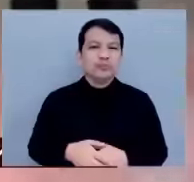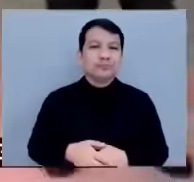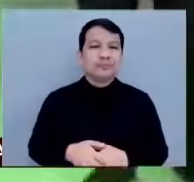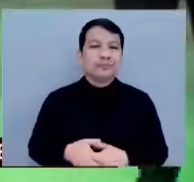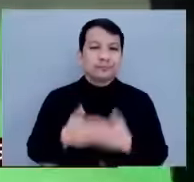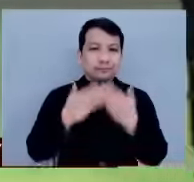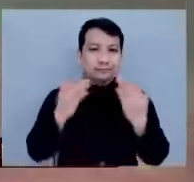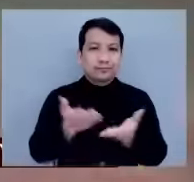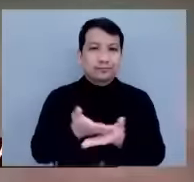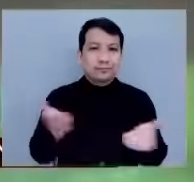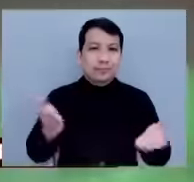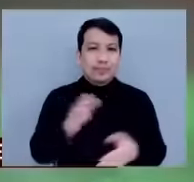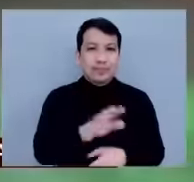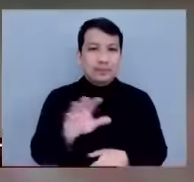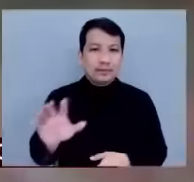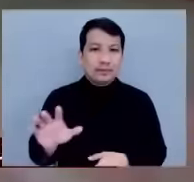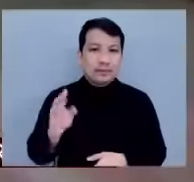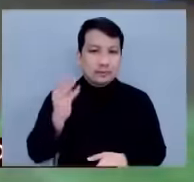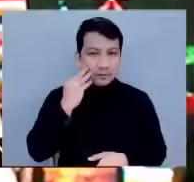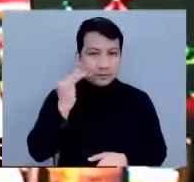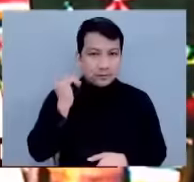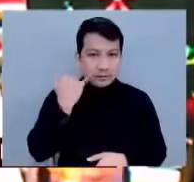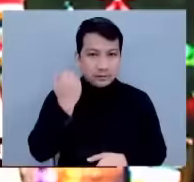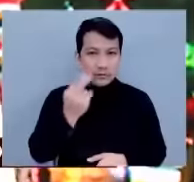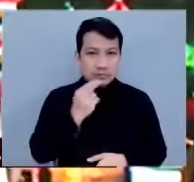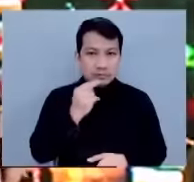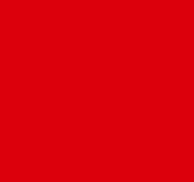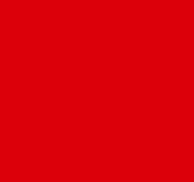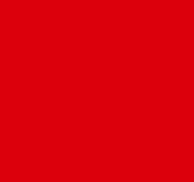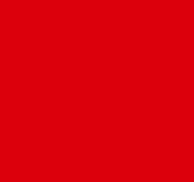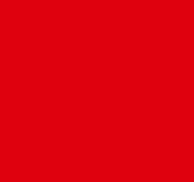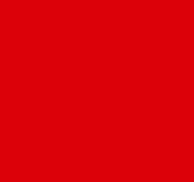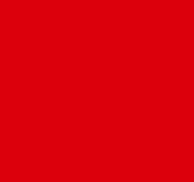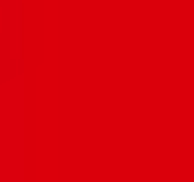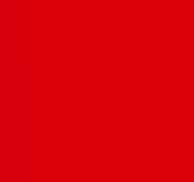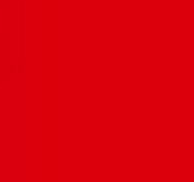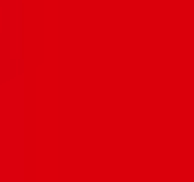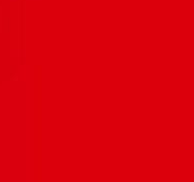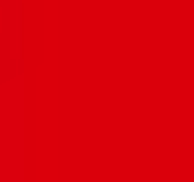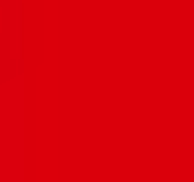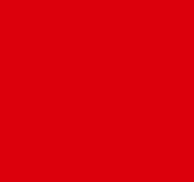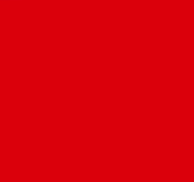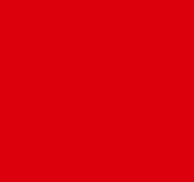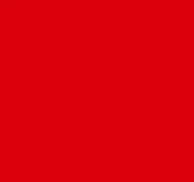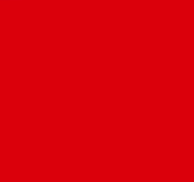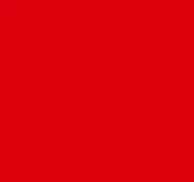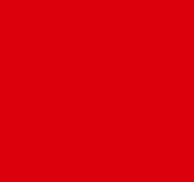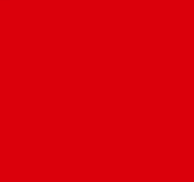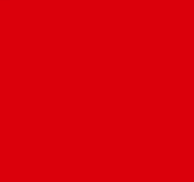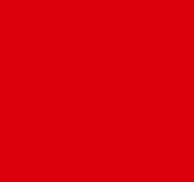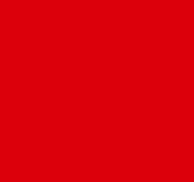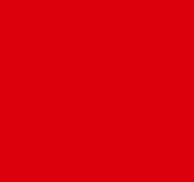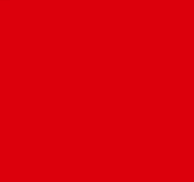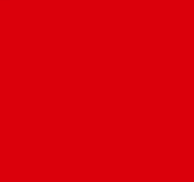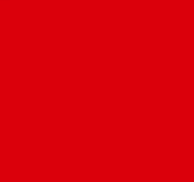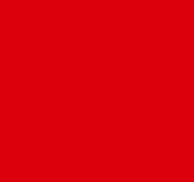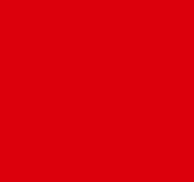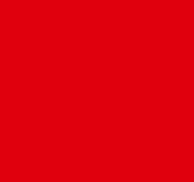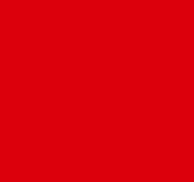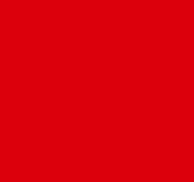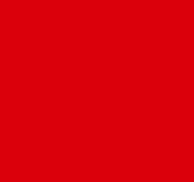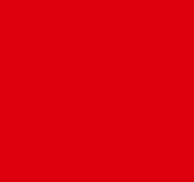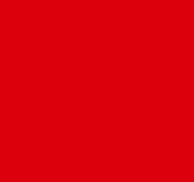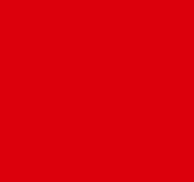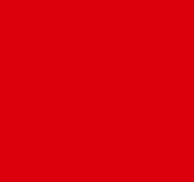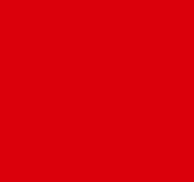Nagbabalita mula sa Frontline, MJ Marfori, News 5. Mga kapatid, Jania Lipon po. Laging maging